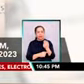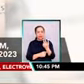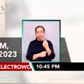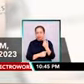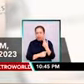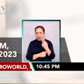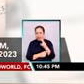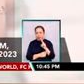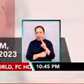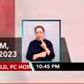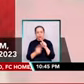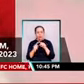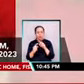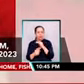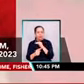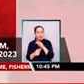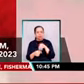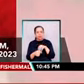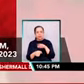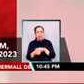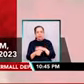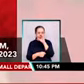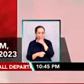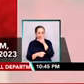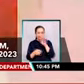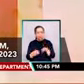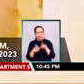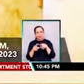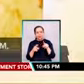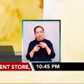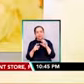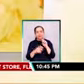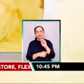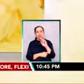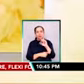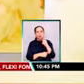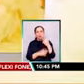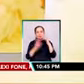14 sa Mandaue City sa Cebu kasabay ng Sinulog Festival.